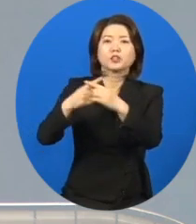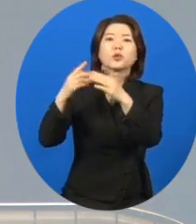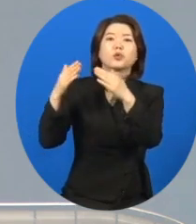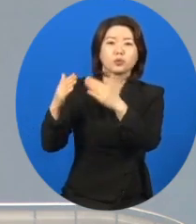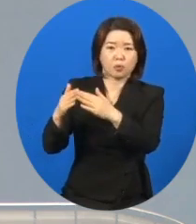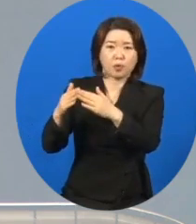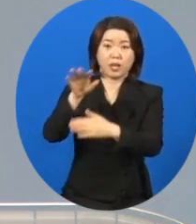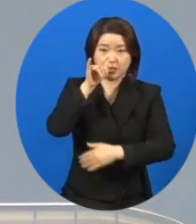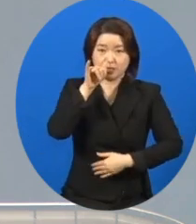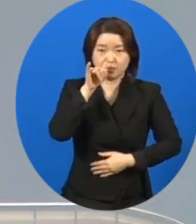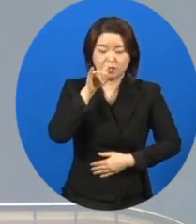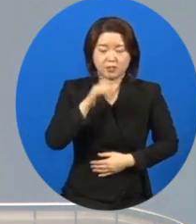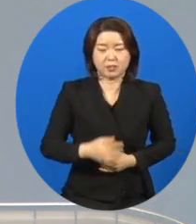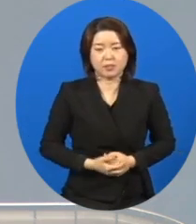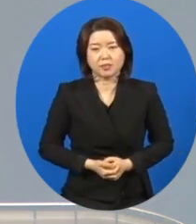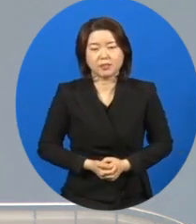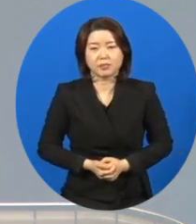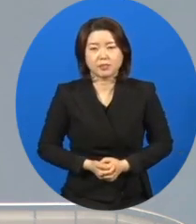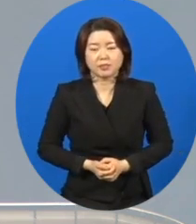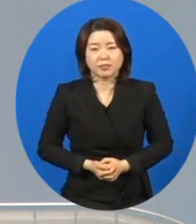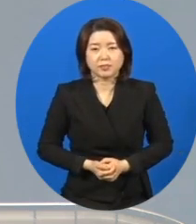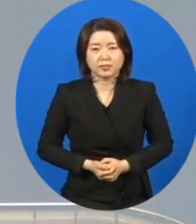중국 가정교회가 있습니다.